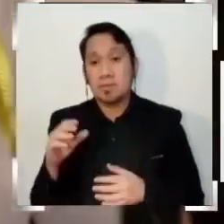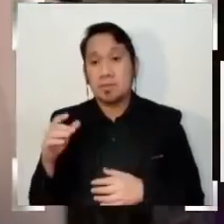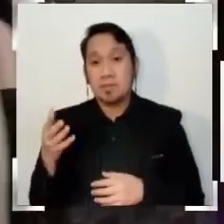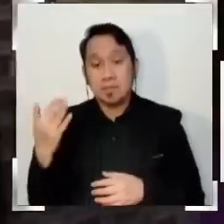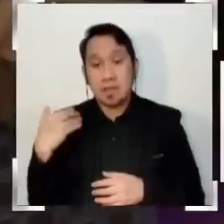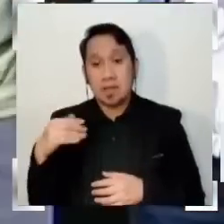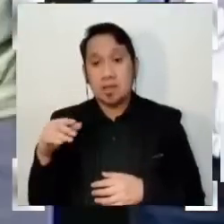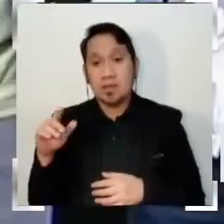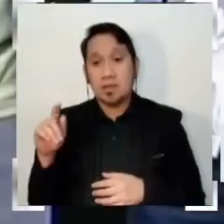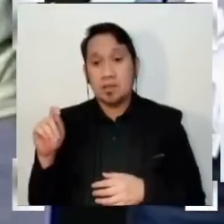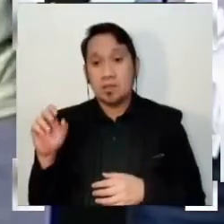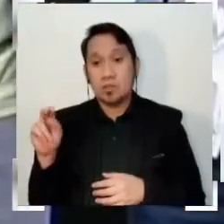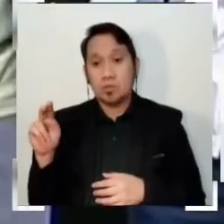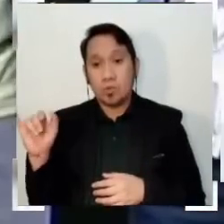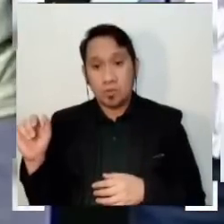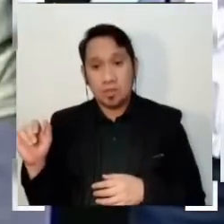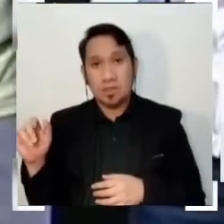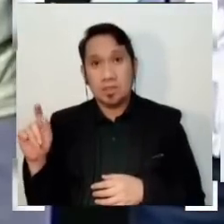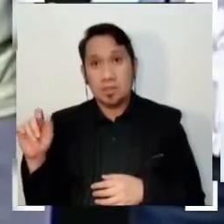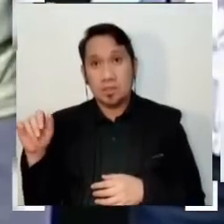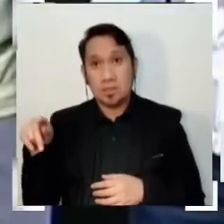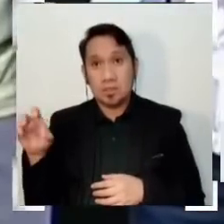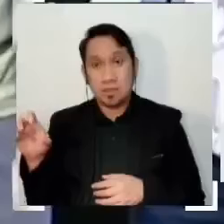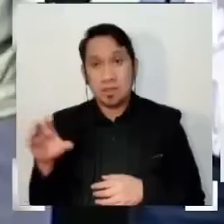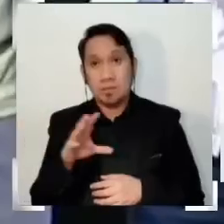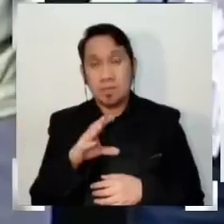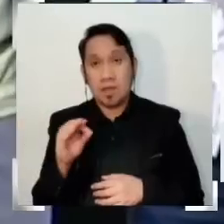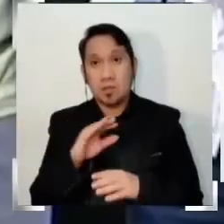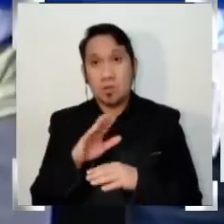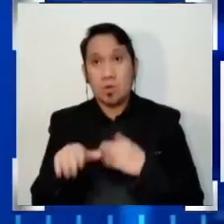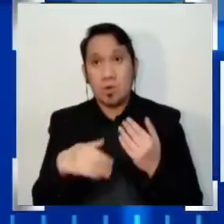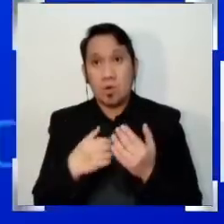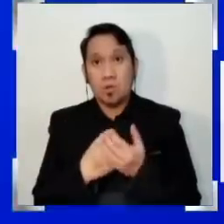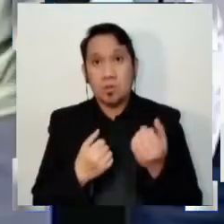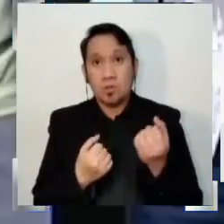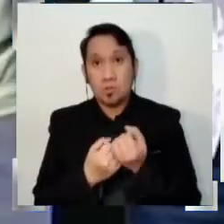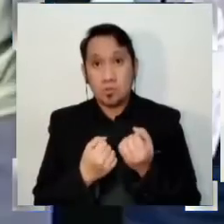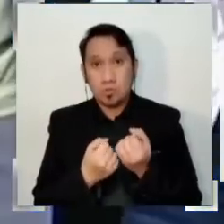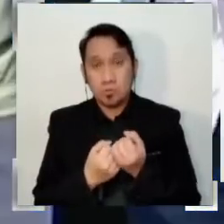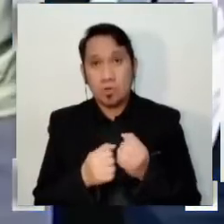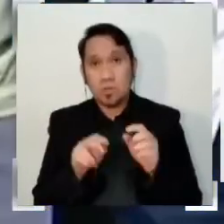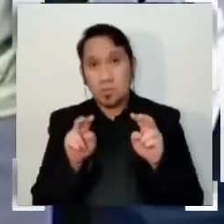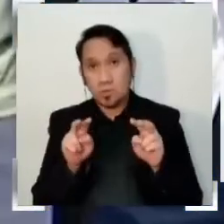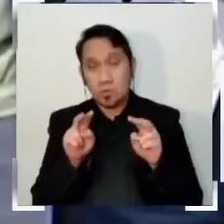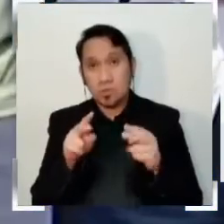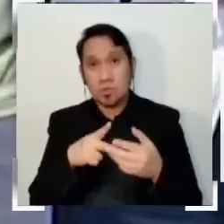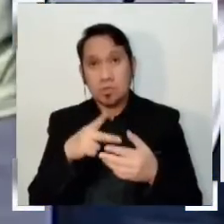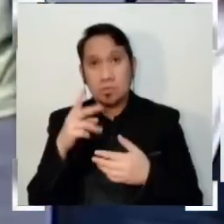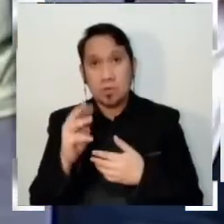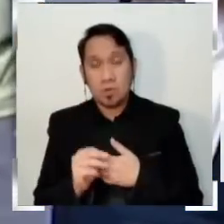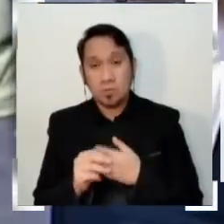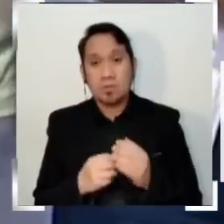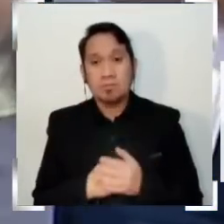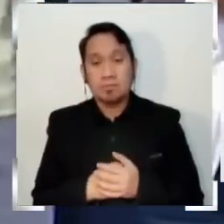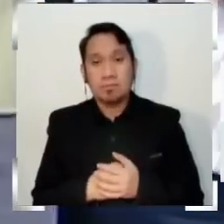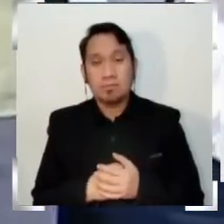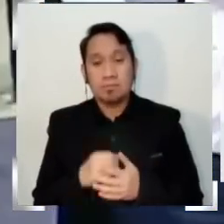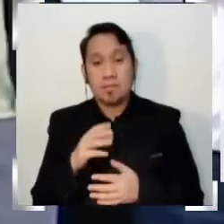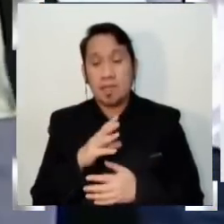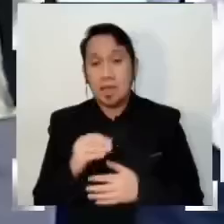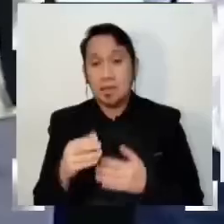Tony Tobiera, at sa lahat ng sumuporta at tumutok sa programa. Maraming salamat sa inyong